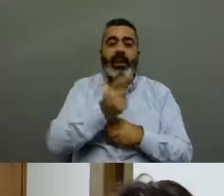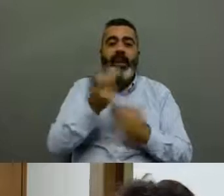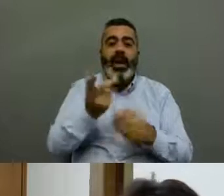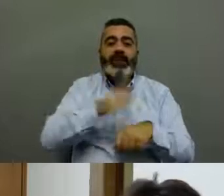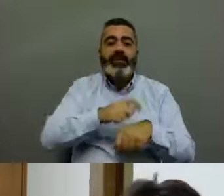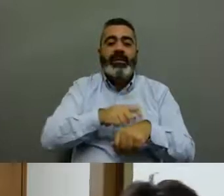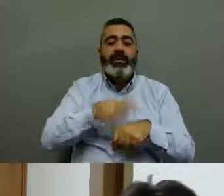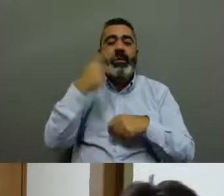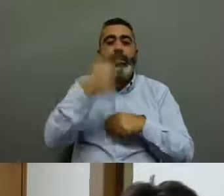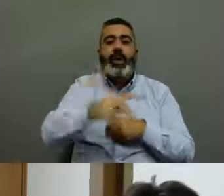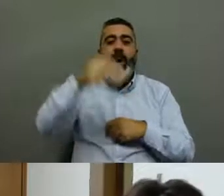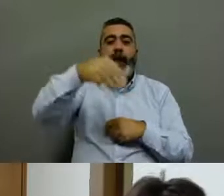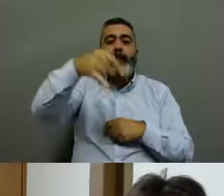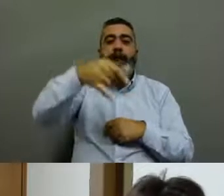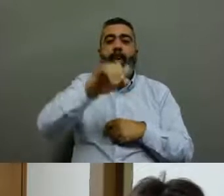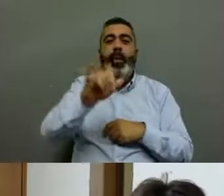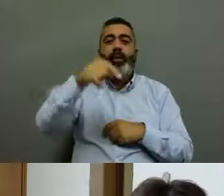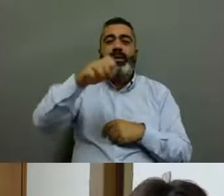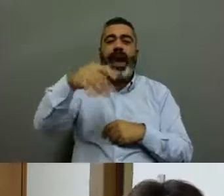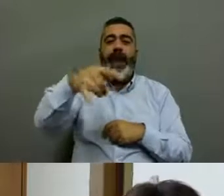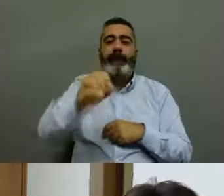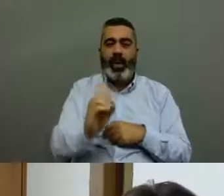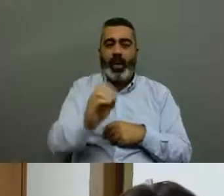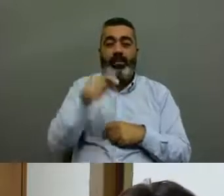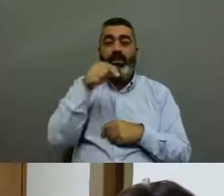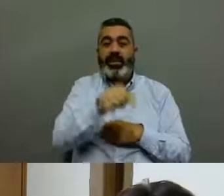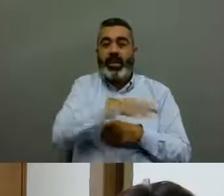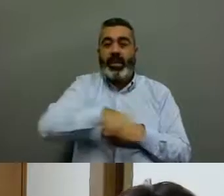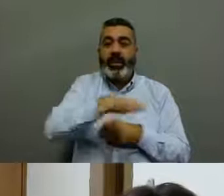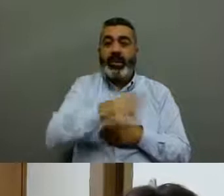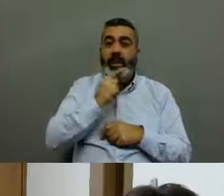αυτή του Μπουτέμπο, που θεωρεί αμαρτία